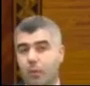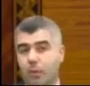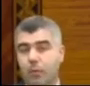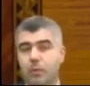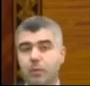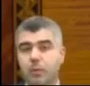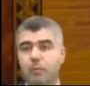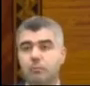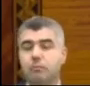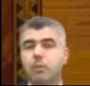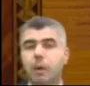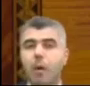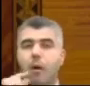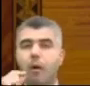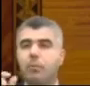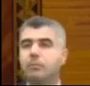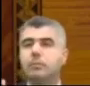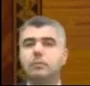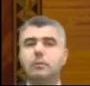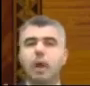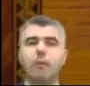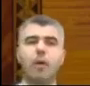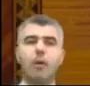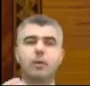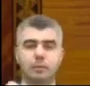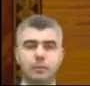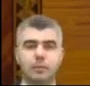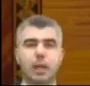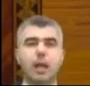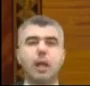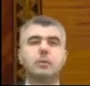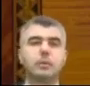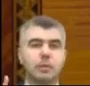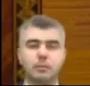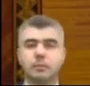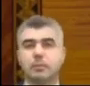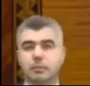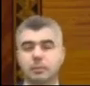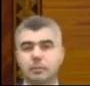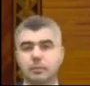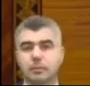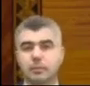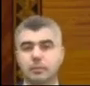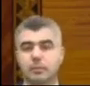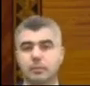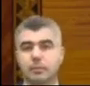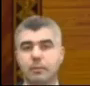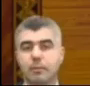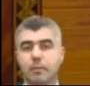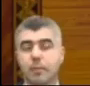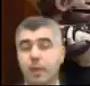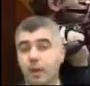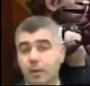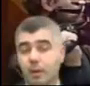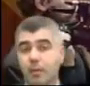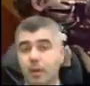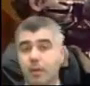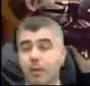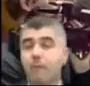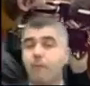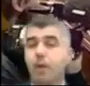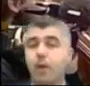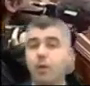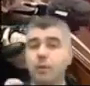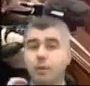من بين هؤلاء لوي ماسينيون، جان بيرك، وإلى حد ما أوبير ليوتي، ولكن